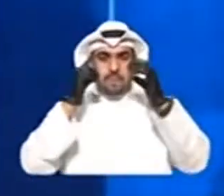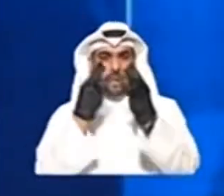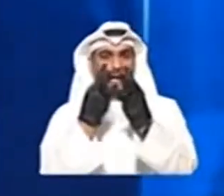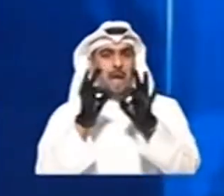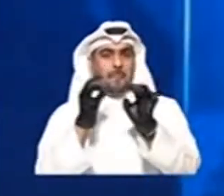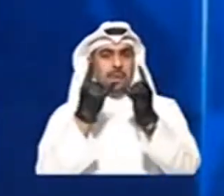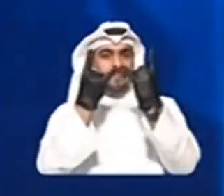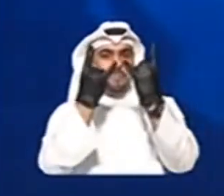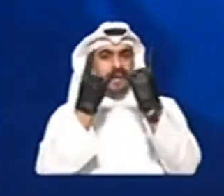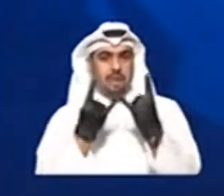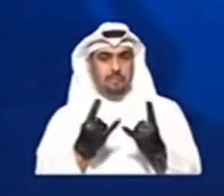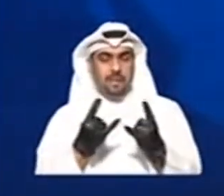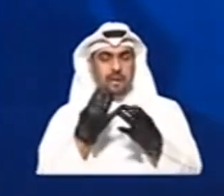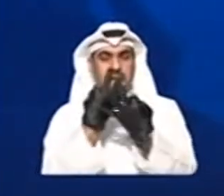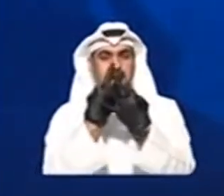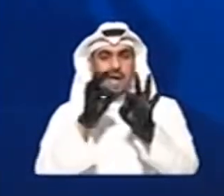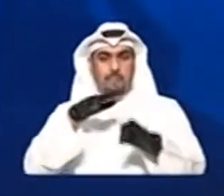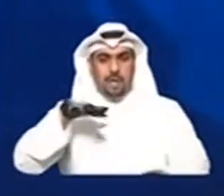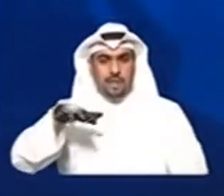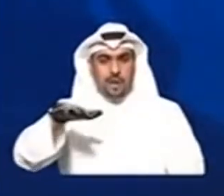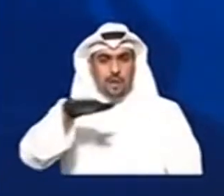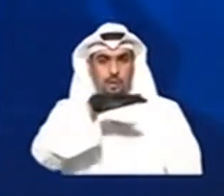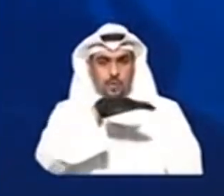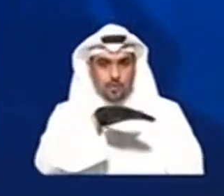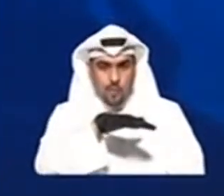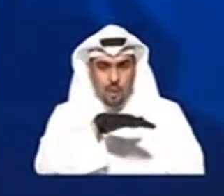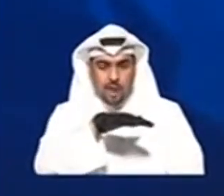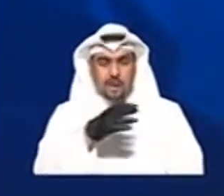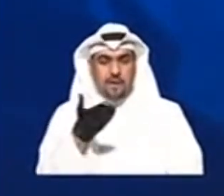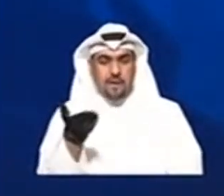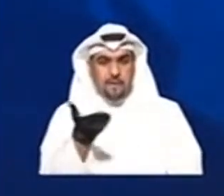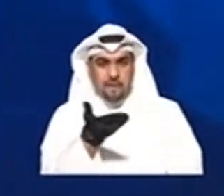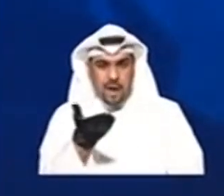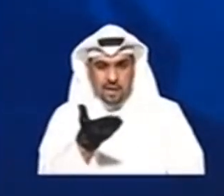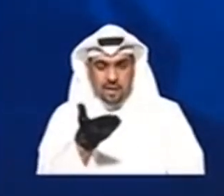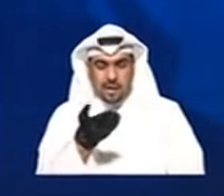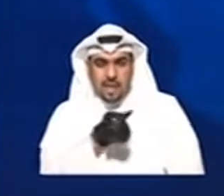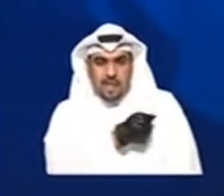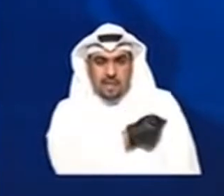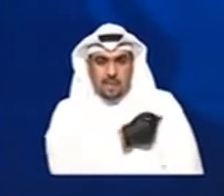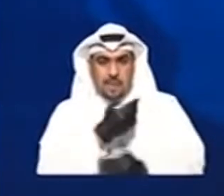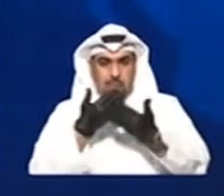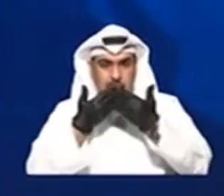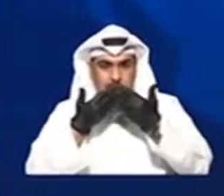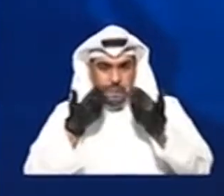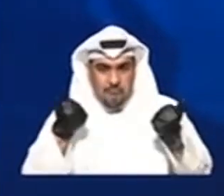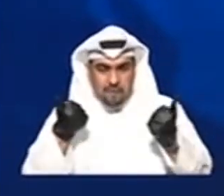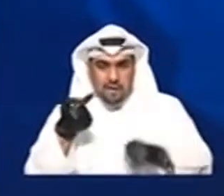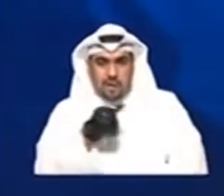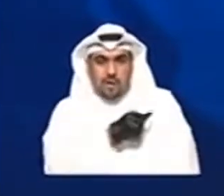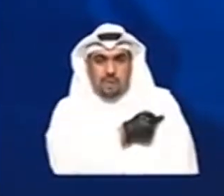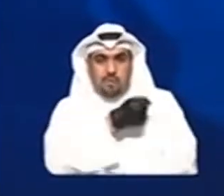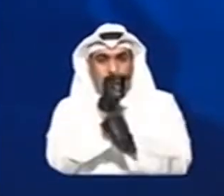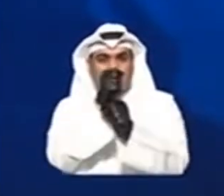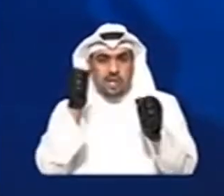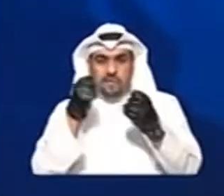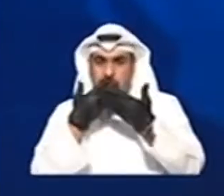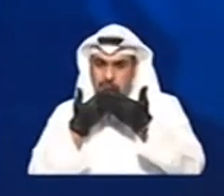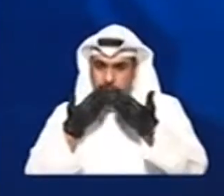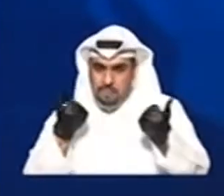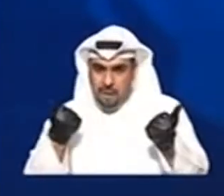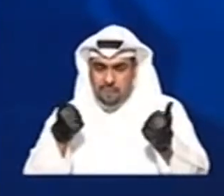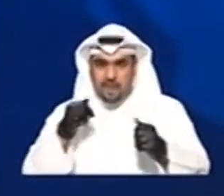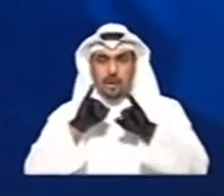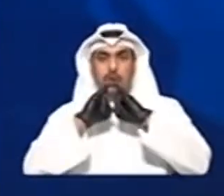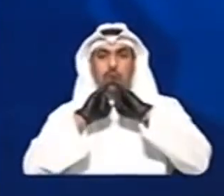للعديد من الدول، لا سيما تلك التي تعاني من تدهور منظومتها الصحية، وتقدم الخطط الاستراتيجية